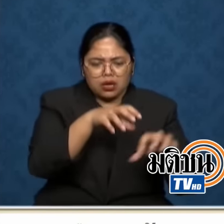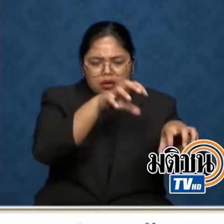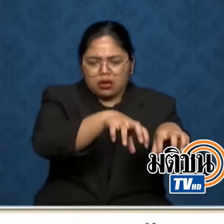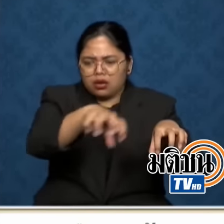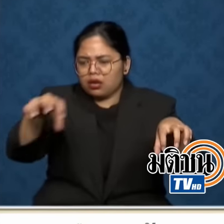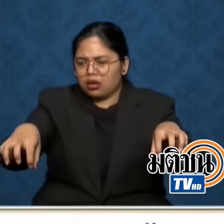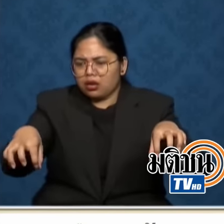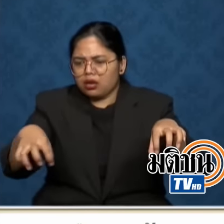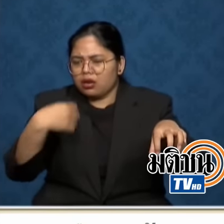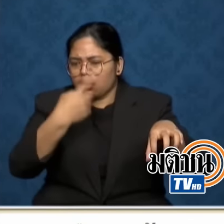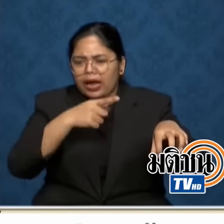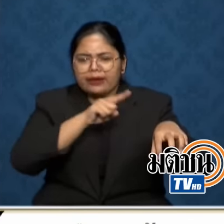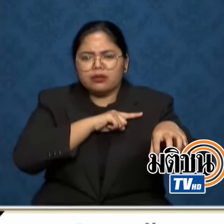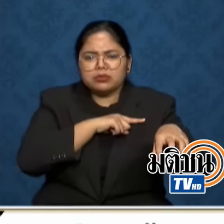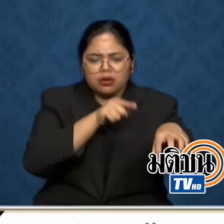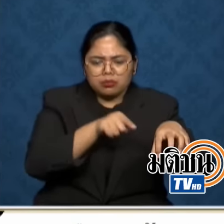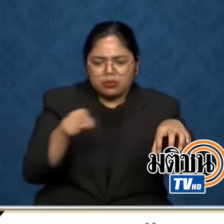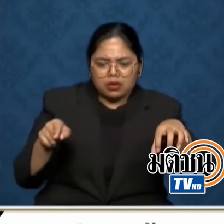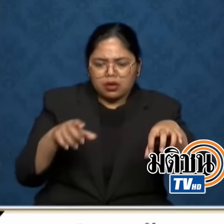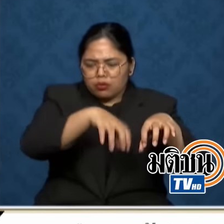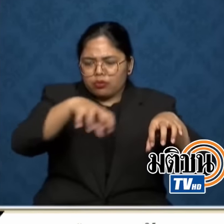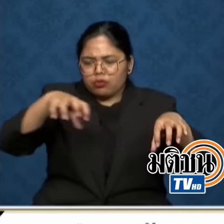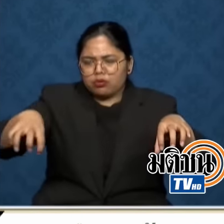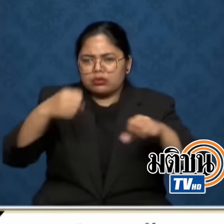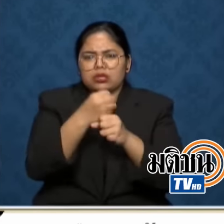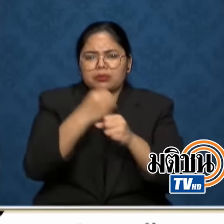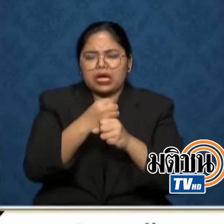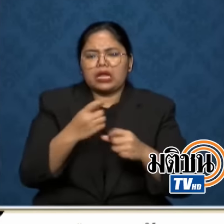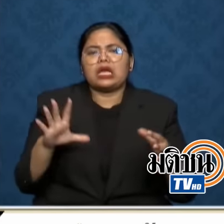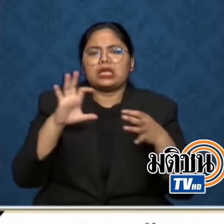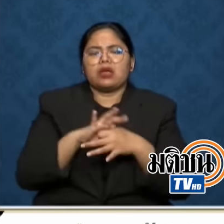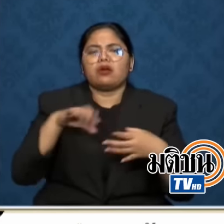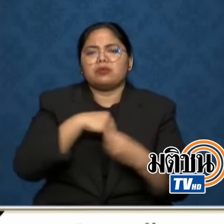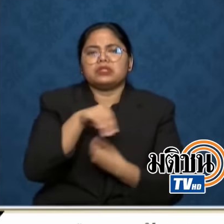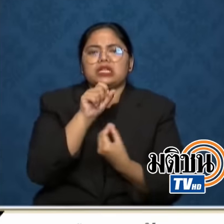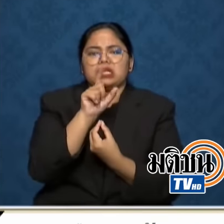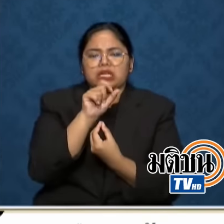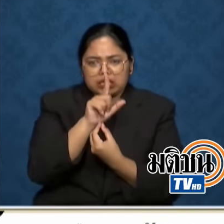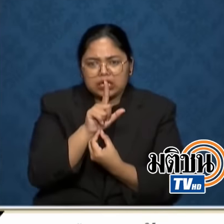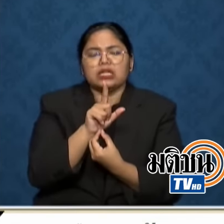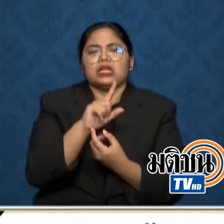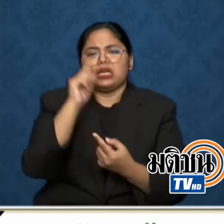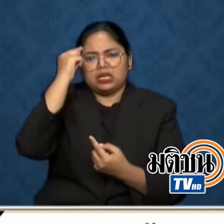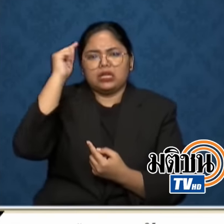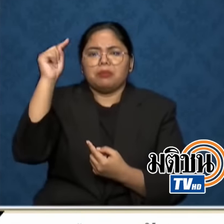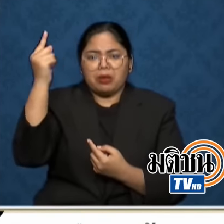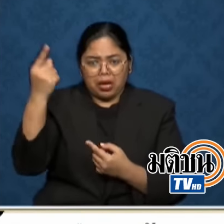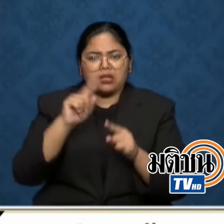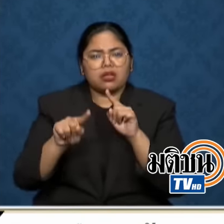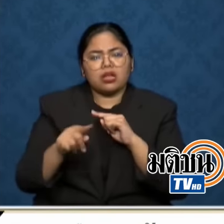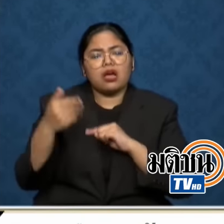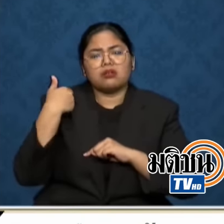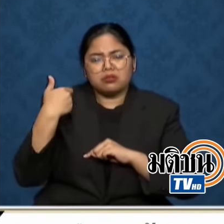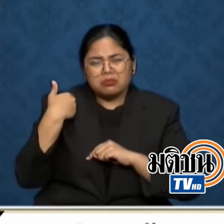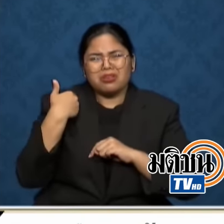มันยังไงกันแน่ครับตอนนี้เรามีหน่วยงานมากมายครับที่ทําเรื่องเศรษฐกิจสร้างสรรค์อย่างสํานักงานเศรษฐกิจสร้างสรรค์หรือ CEA ดี